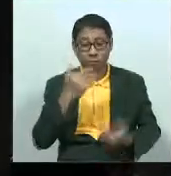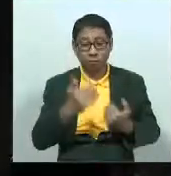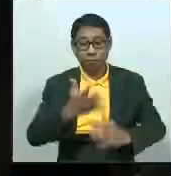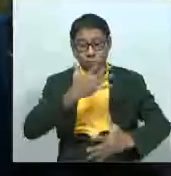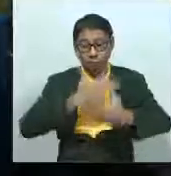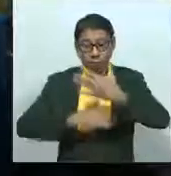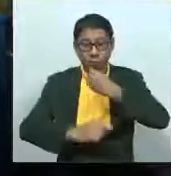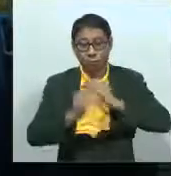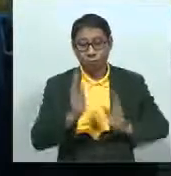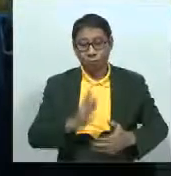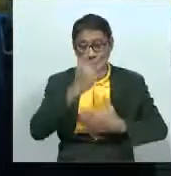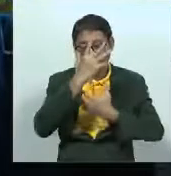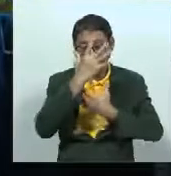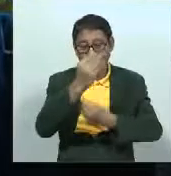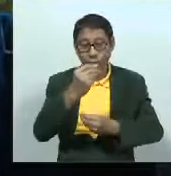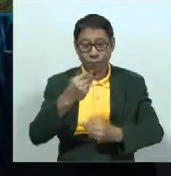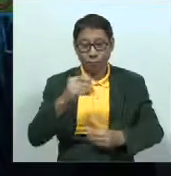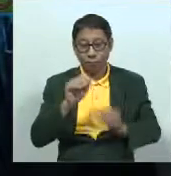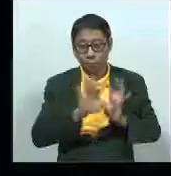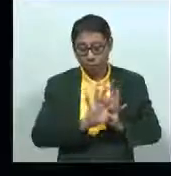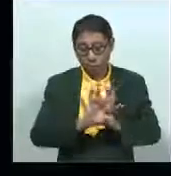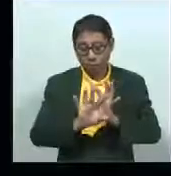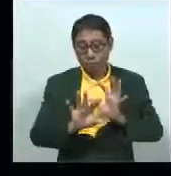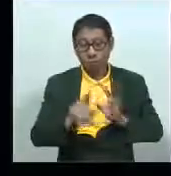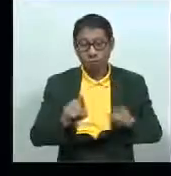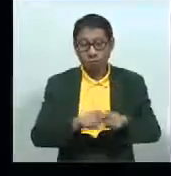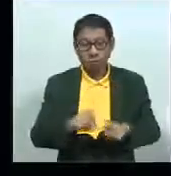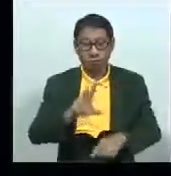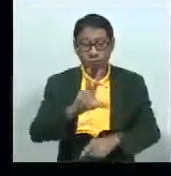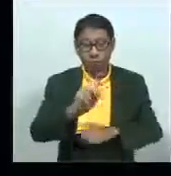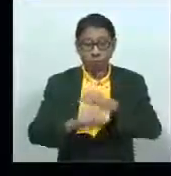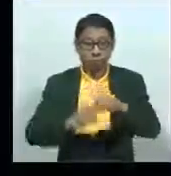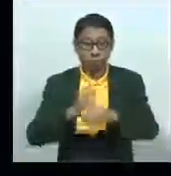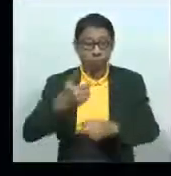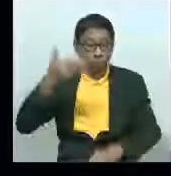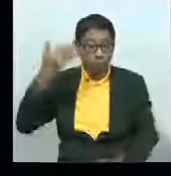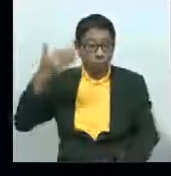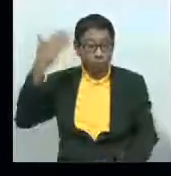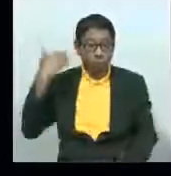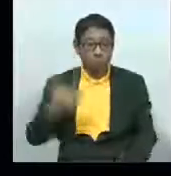กครื้นและคลาคล่ำไปด้วยผู้ชมเหมือนครั้งเมื่อ30ปีก่อน